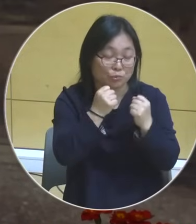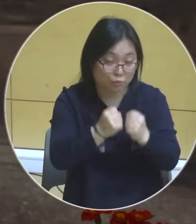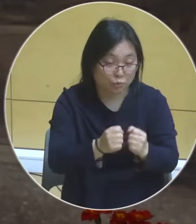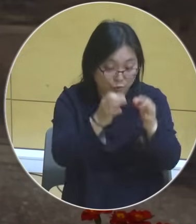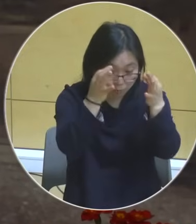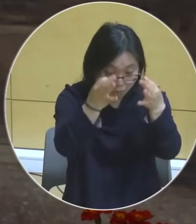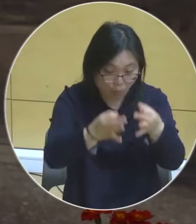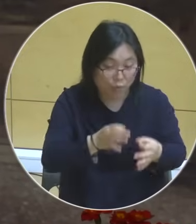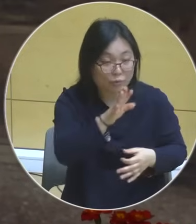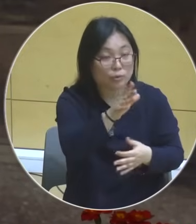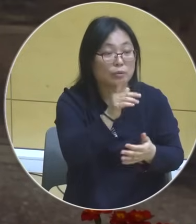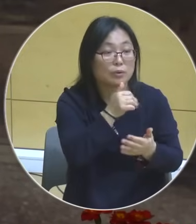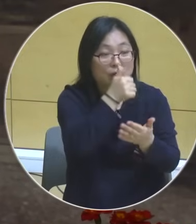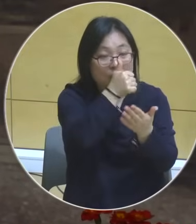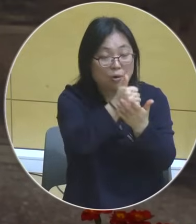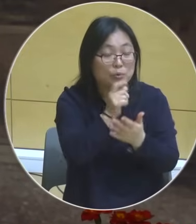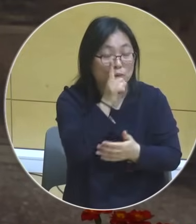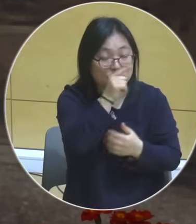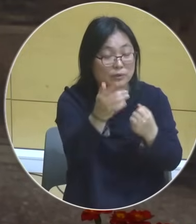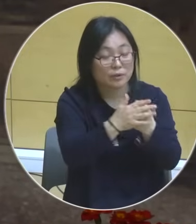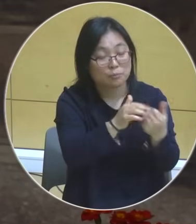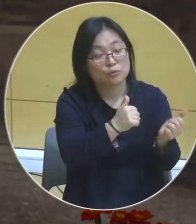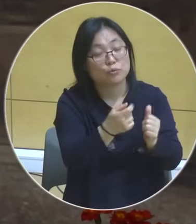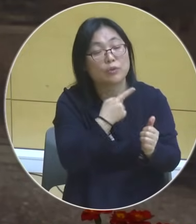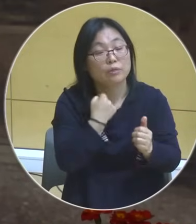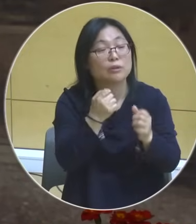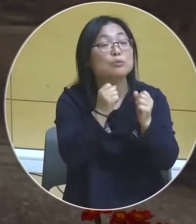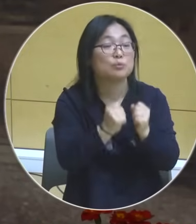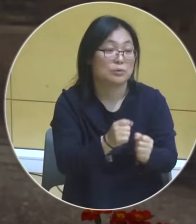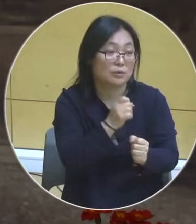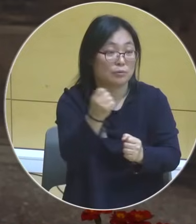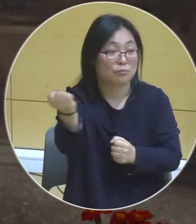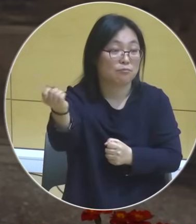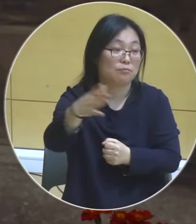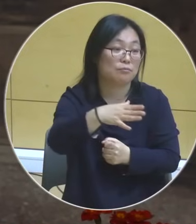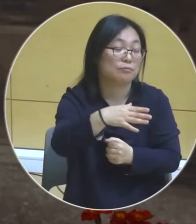말씀이 너는 허물과 죄로 죽었던 존재다, 바로 그 말씀입니다.